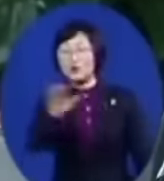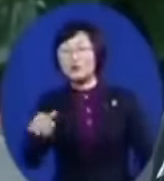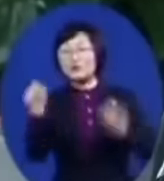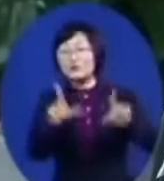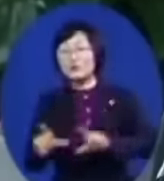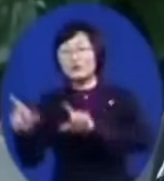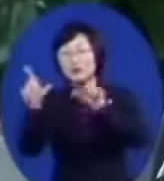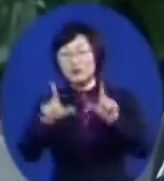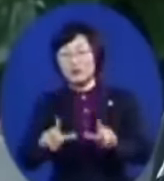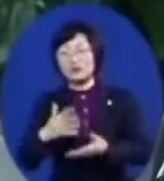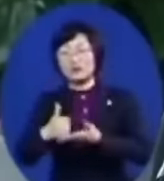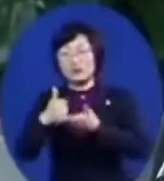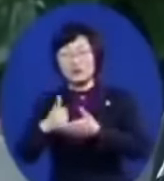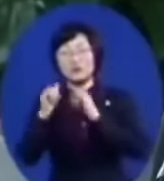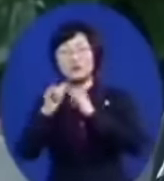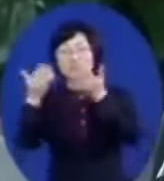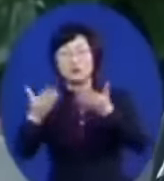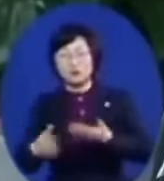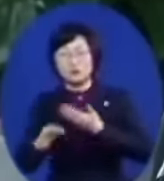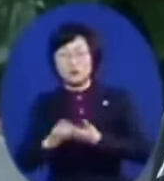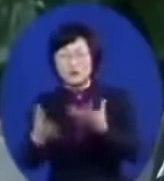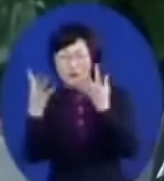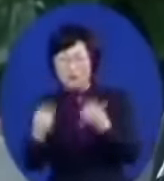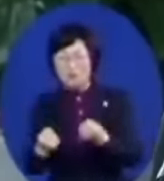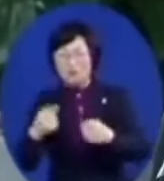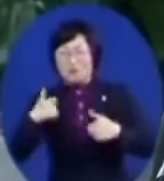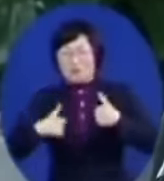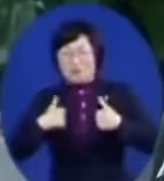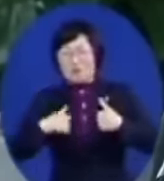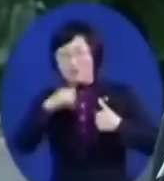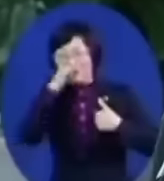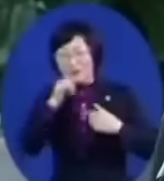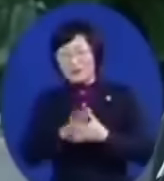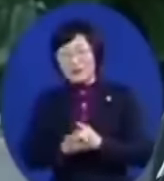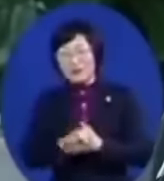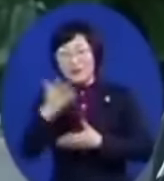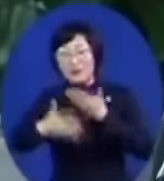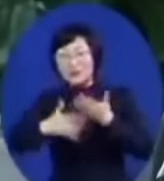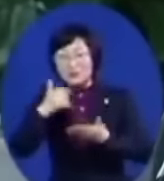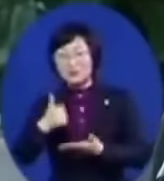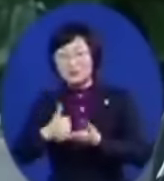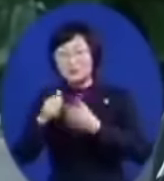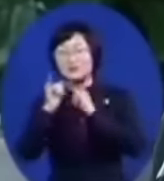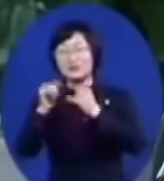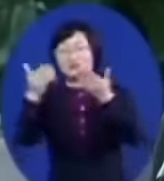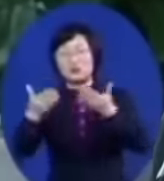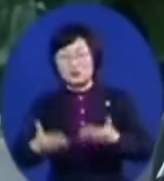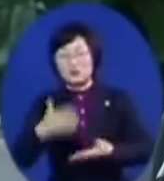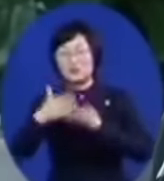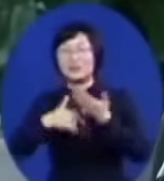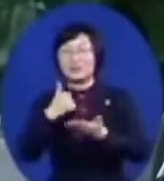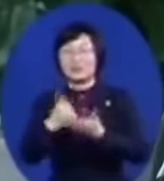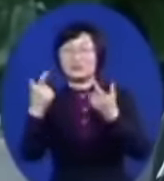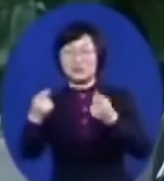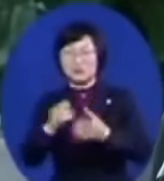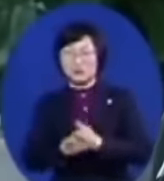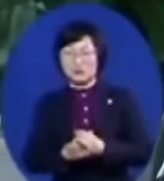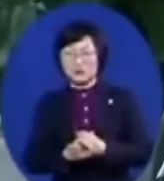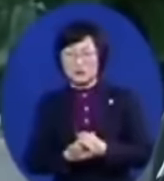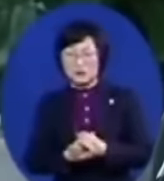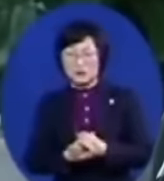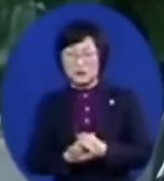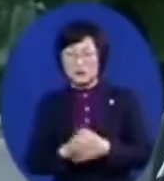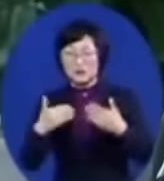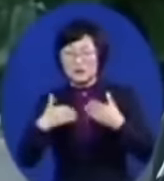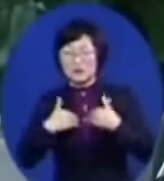주님이 상 주시면 얼마나 우리 기쁩니까? 하나님은 상 주시는 하나님이신 것입니다.